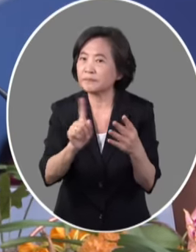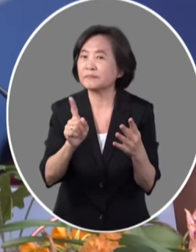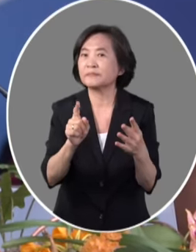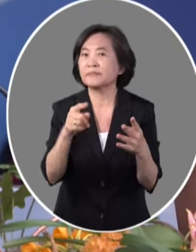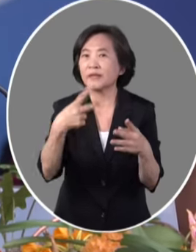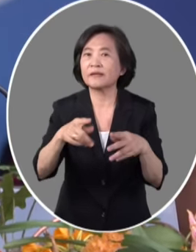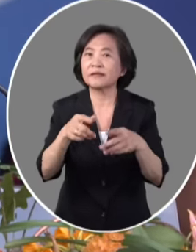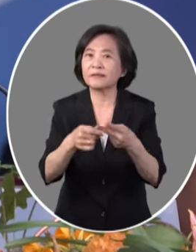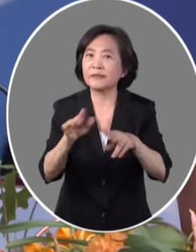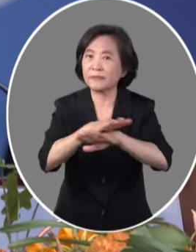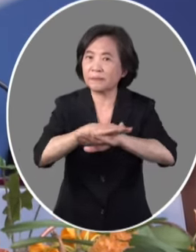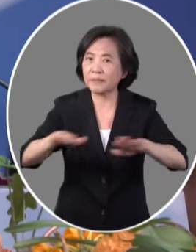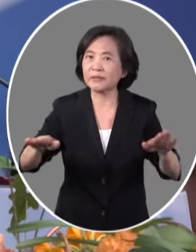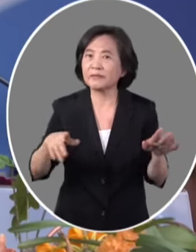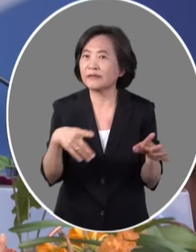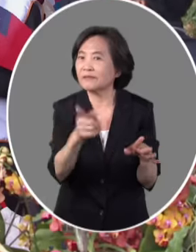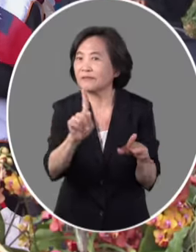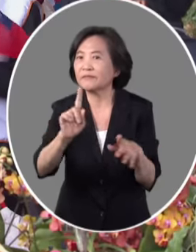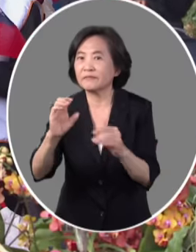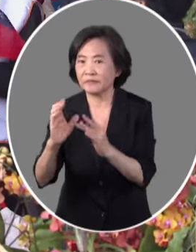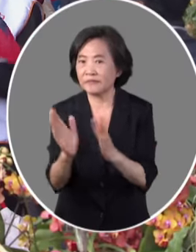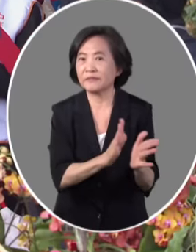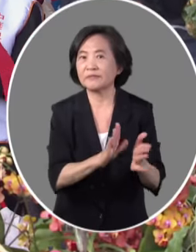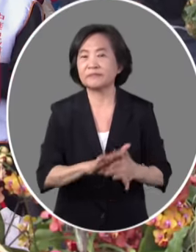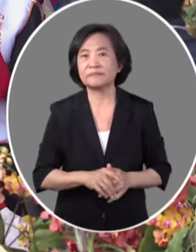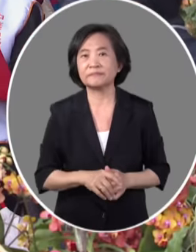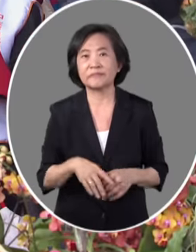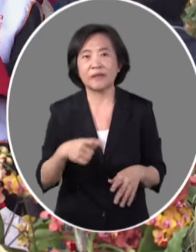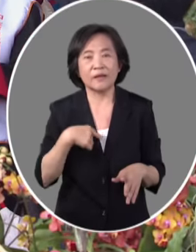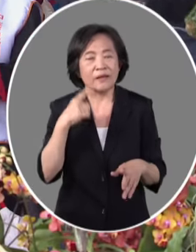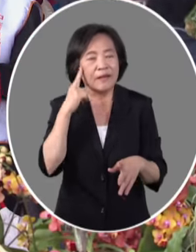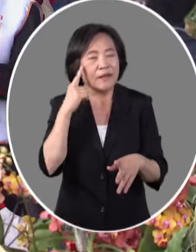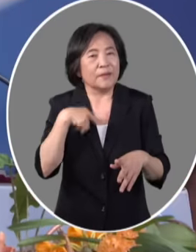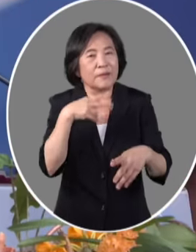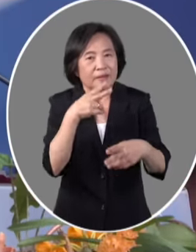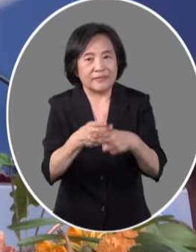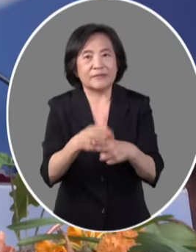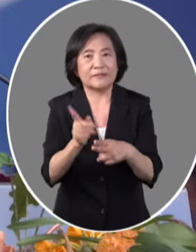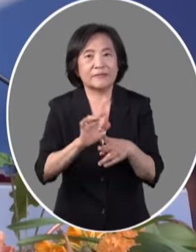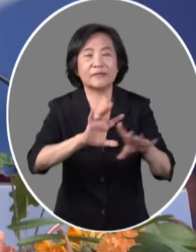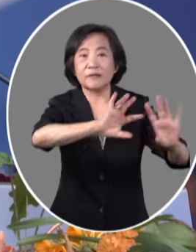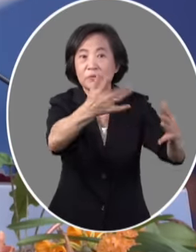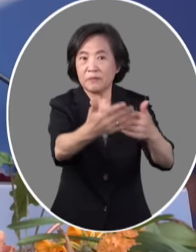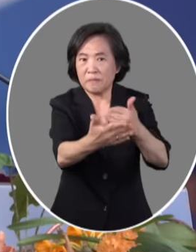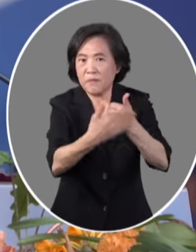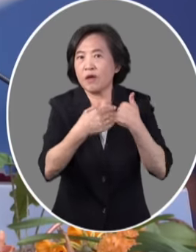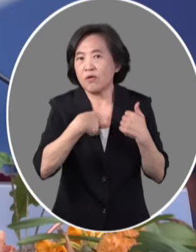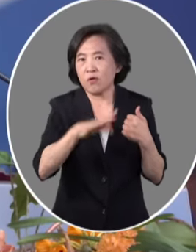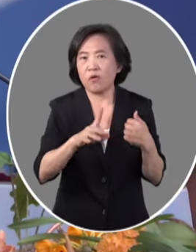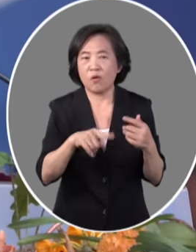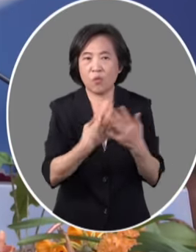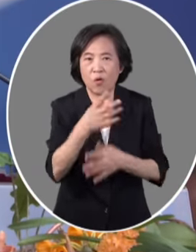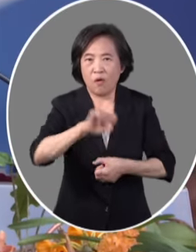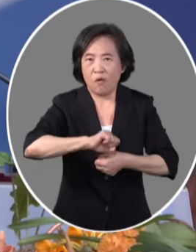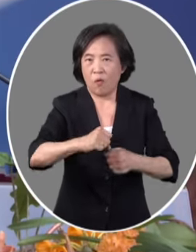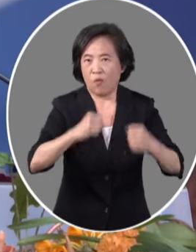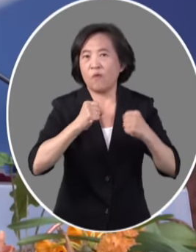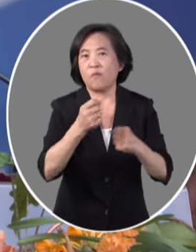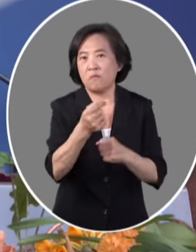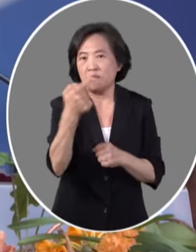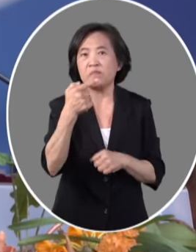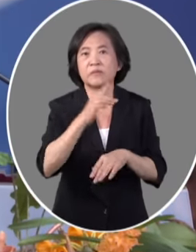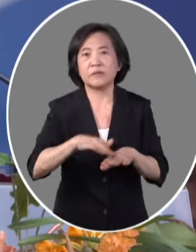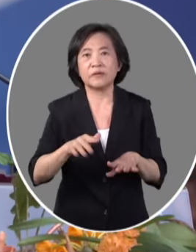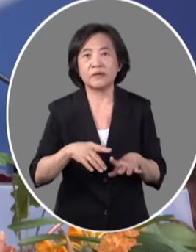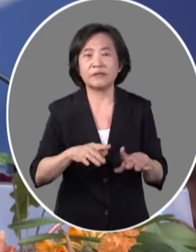和平共存之道。我深信国际社会对台湾的支持只会越来越强，在